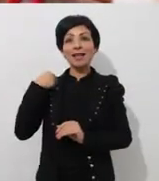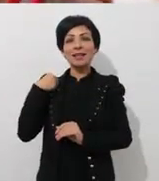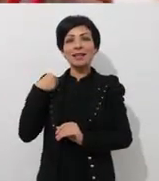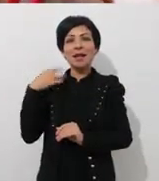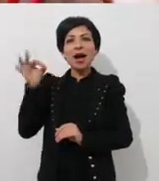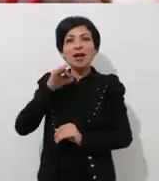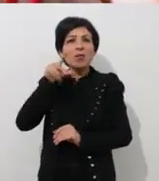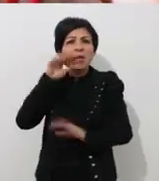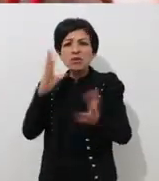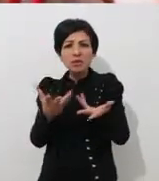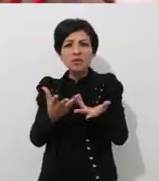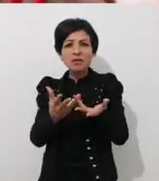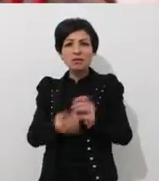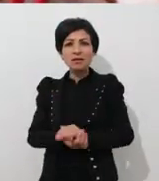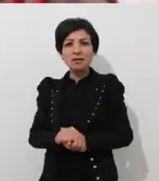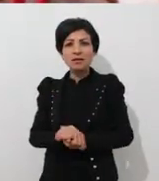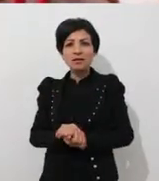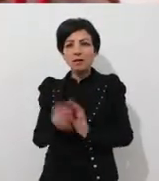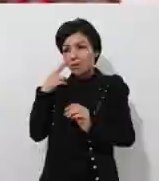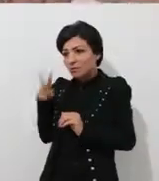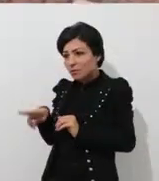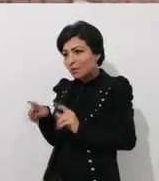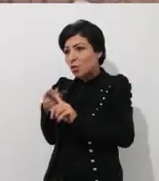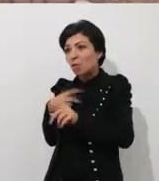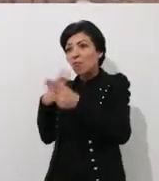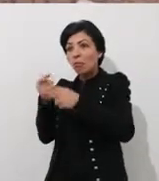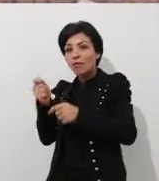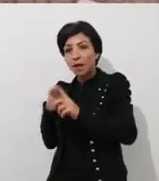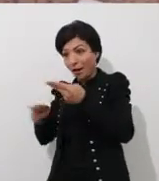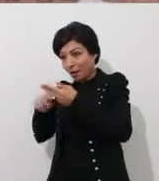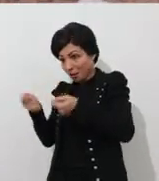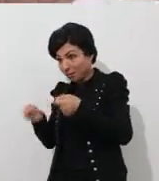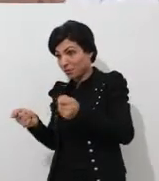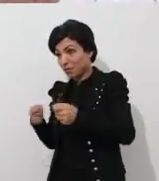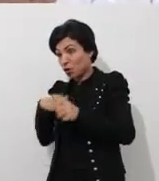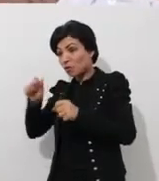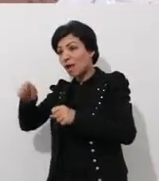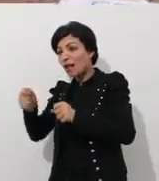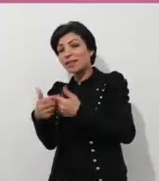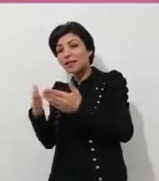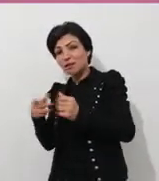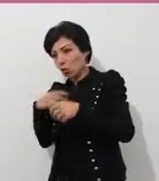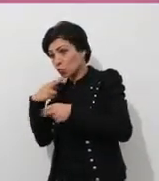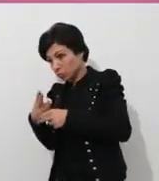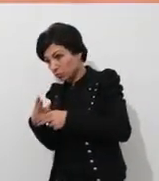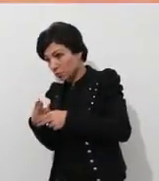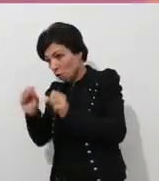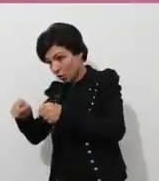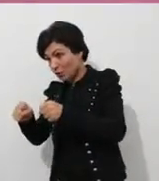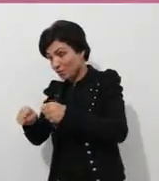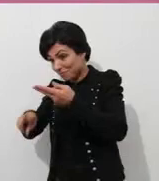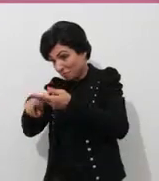تنجم؟ خليني نجم. طلع من الباب، مشى الباب الحديد، مشى على ركايبه، مشى الباب